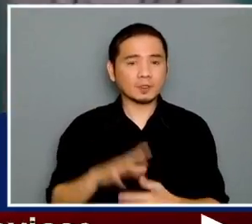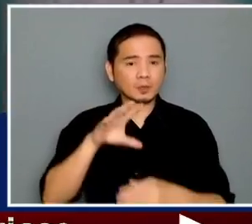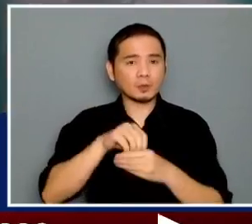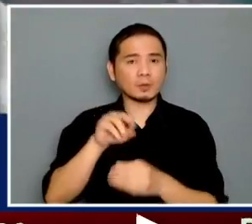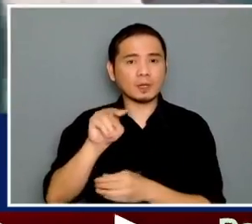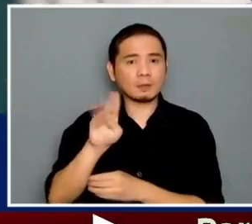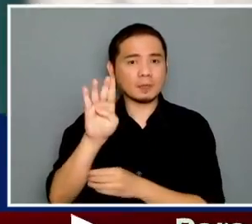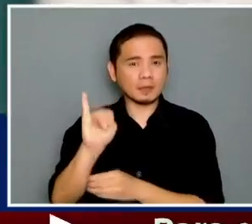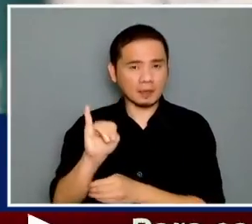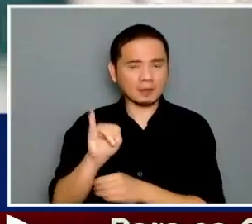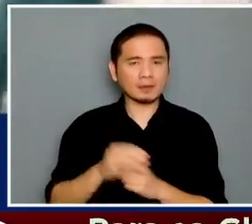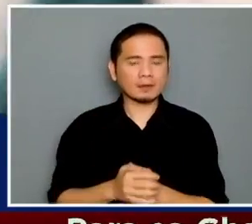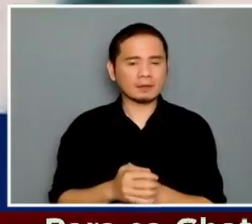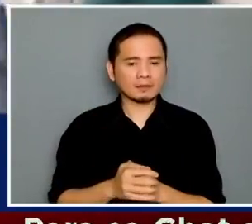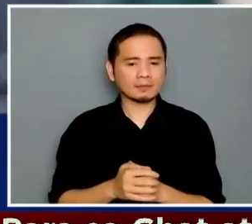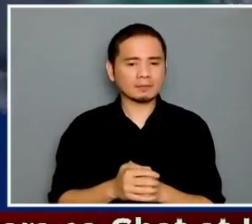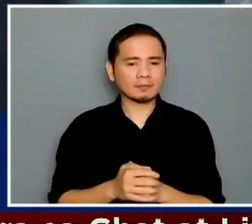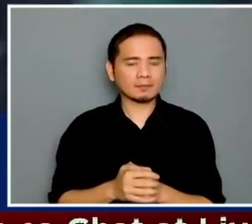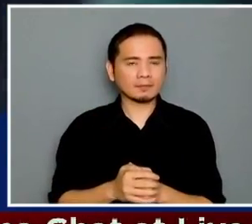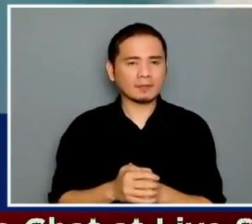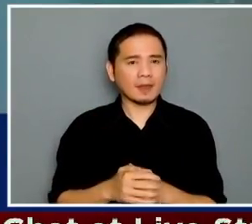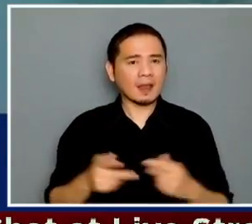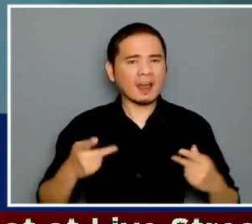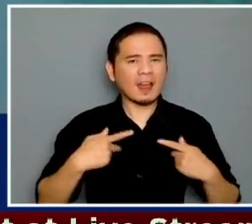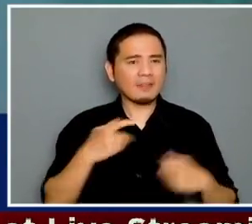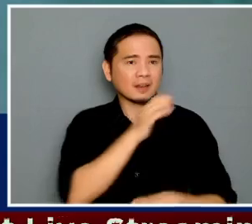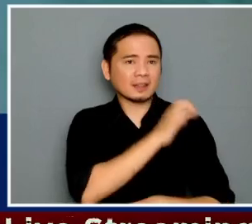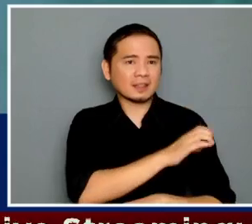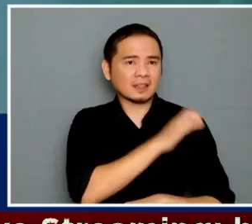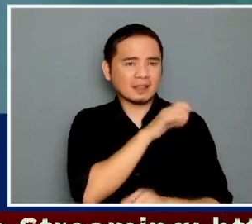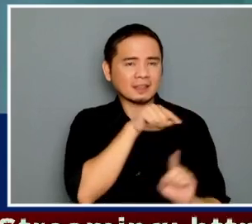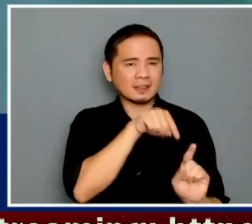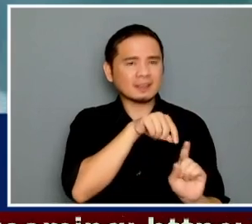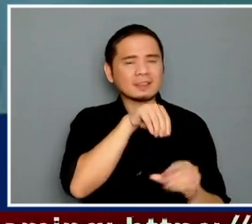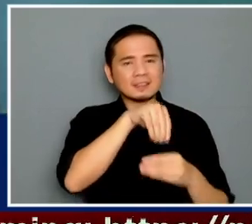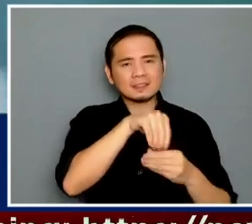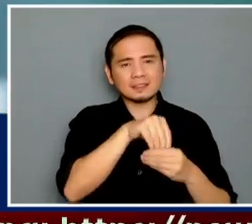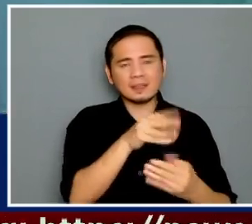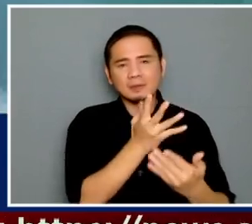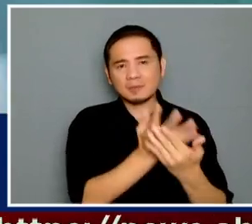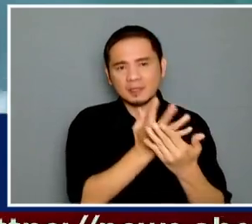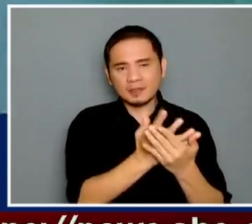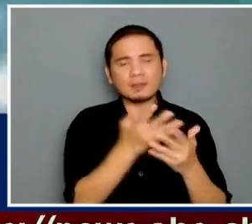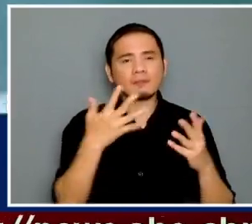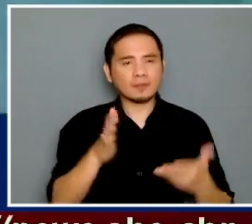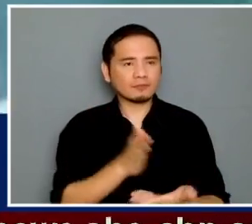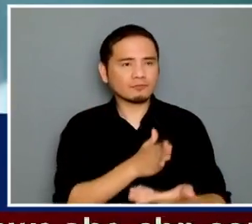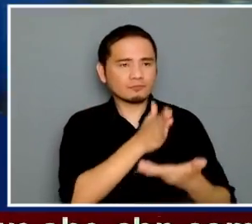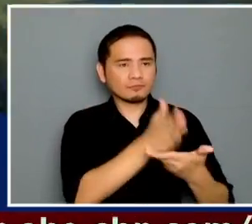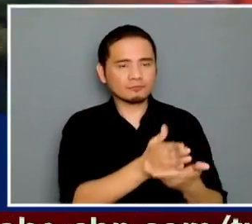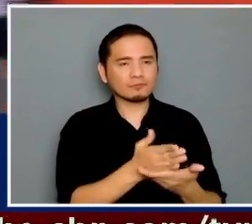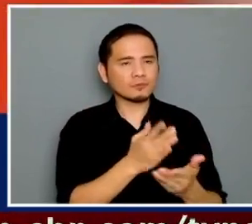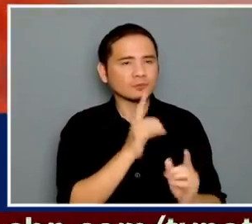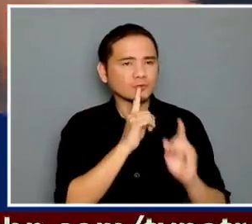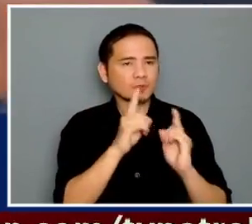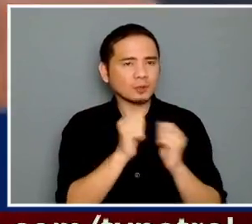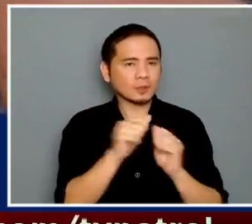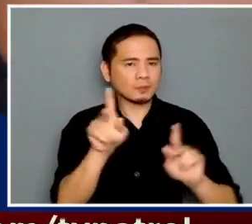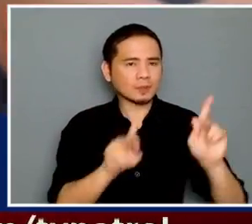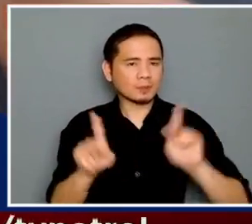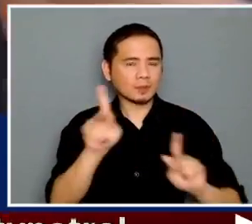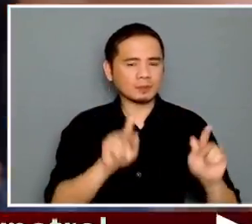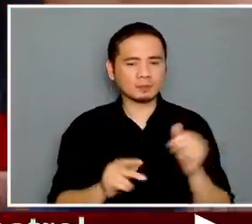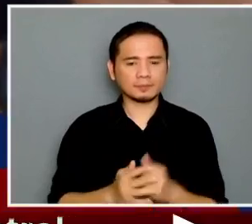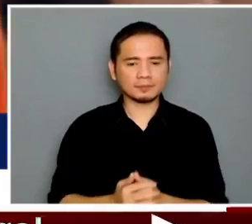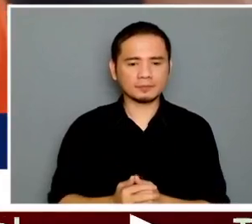ang Sitary, ang isolation facility sa loob ng medium security compound ng Bilibid. Pati po yan, ang bakod niya,